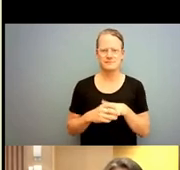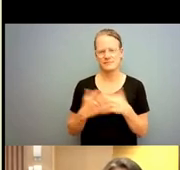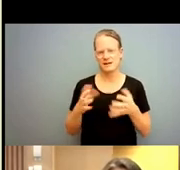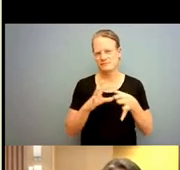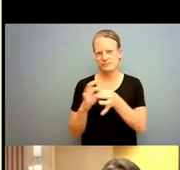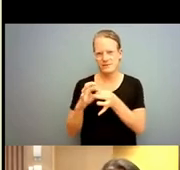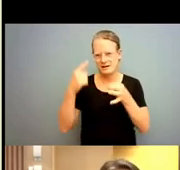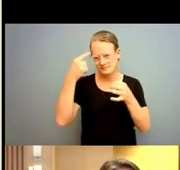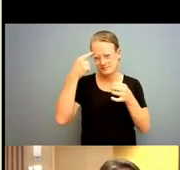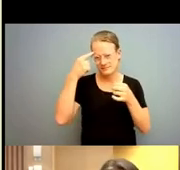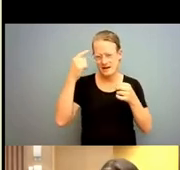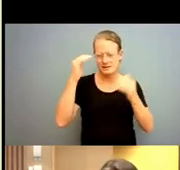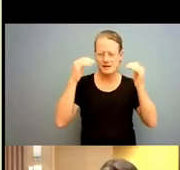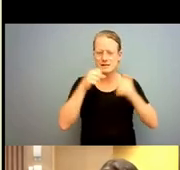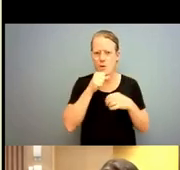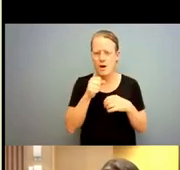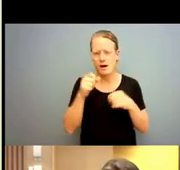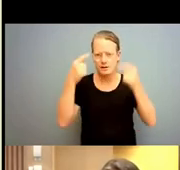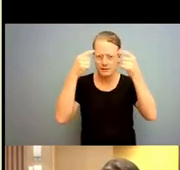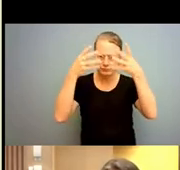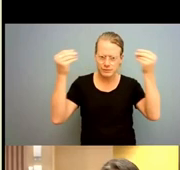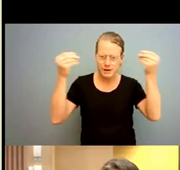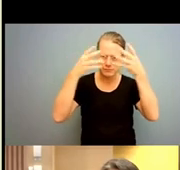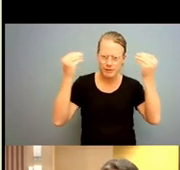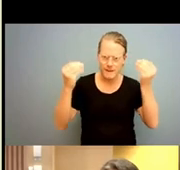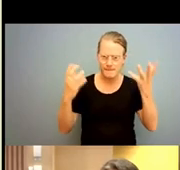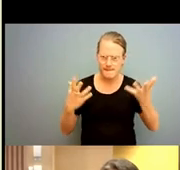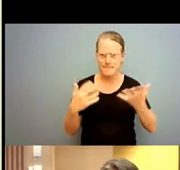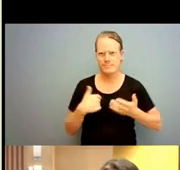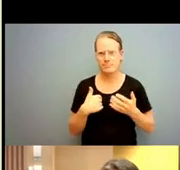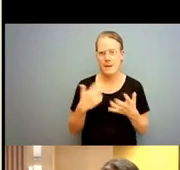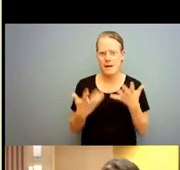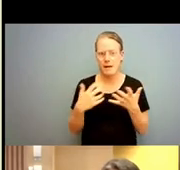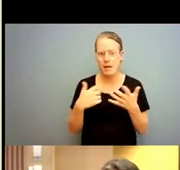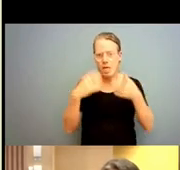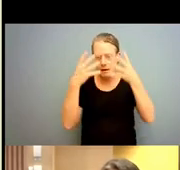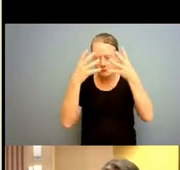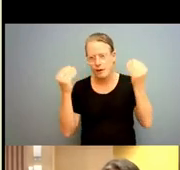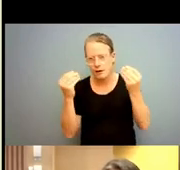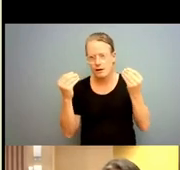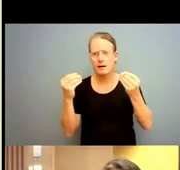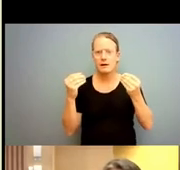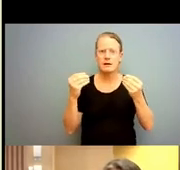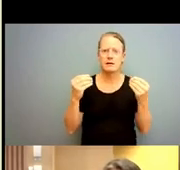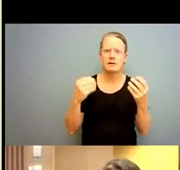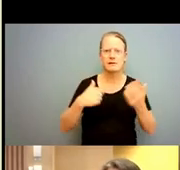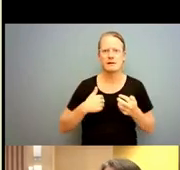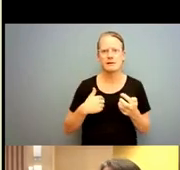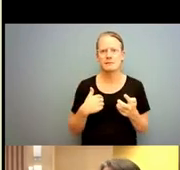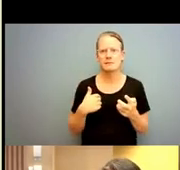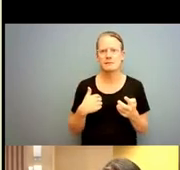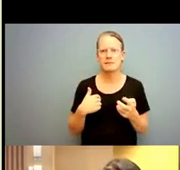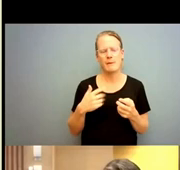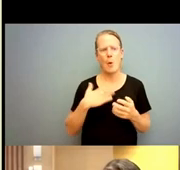Namalasi ei lähtäpi muihtali hieraita, jos alttiis tai pierrasis tai soasla muhtun